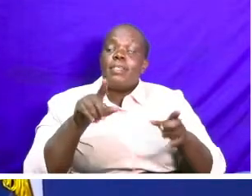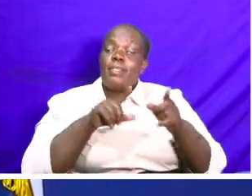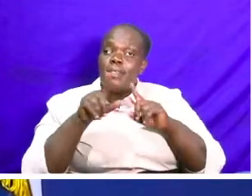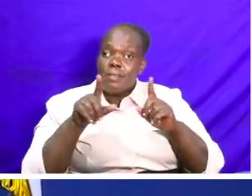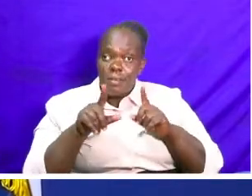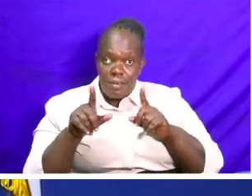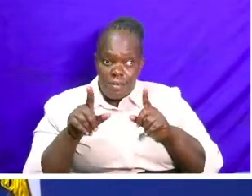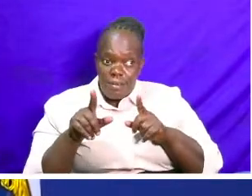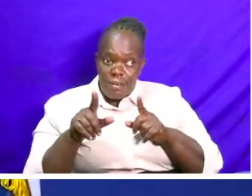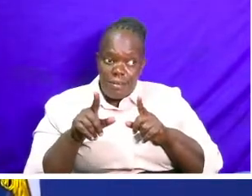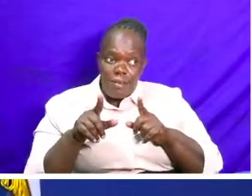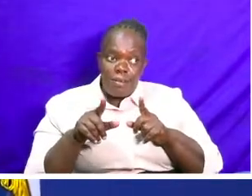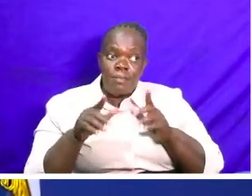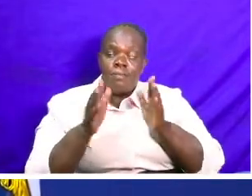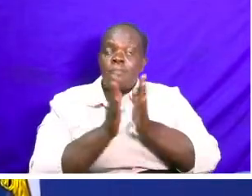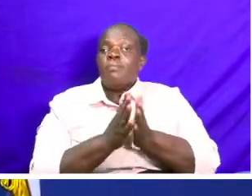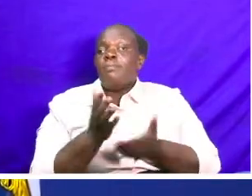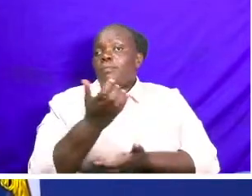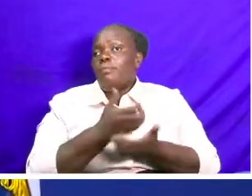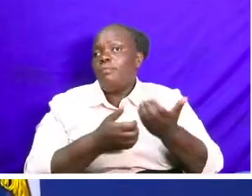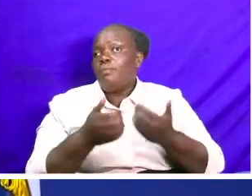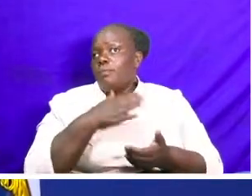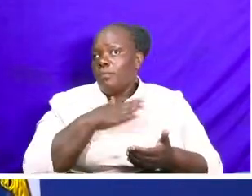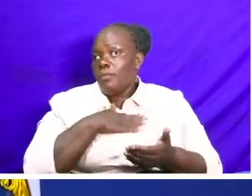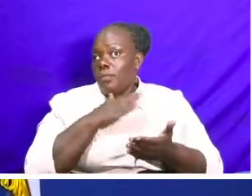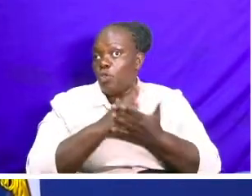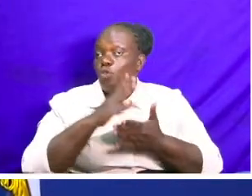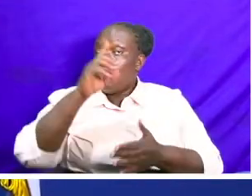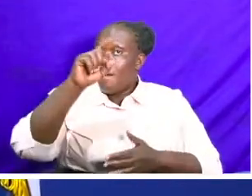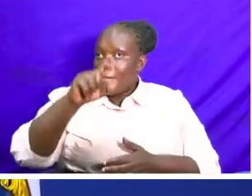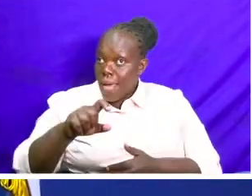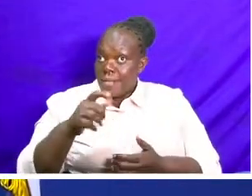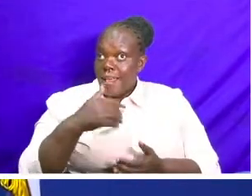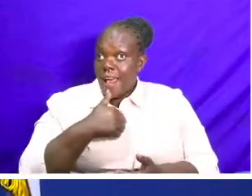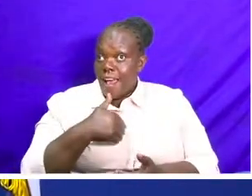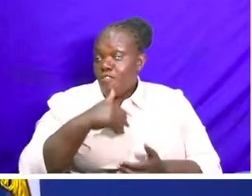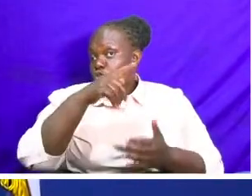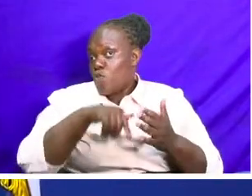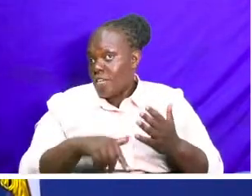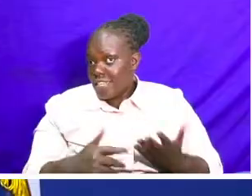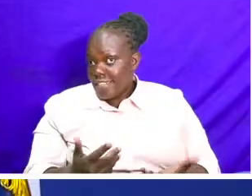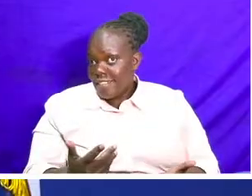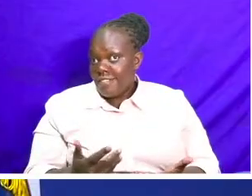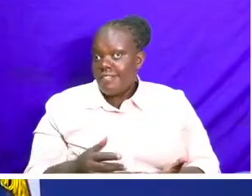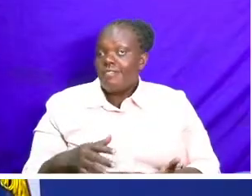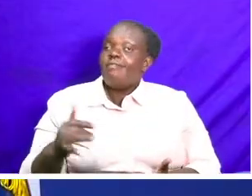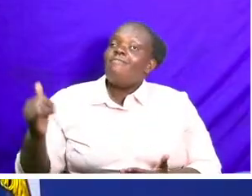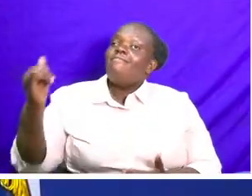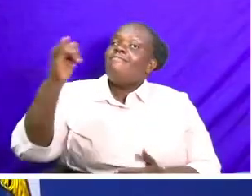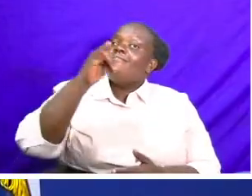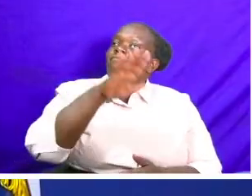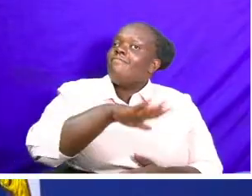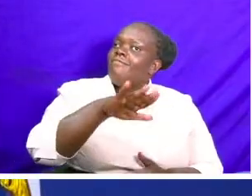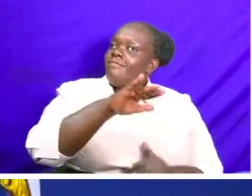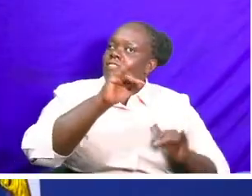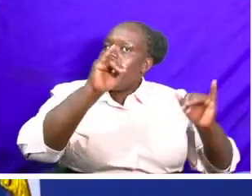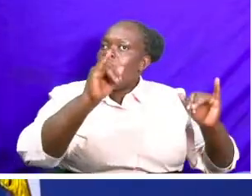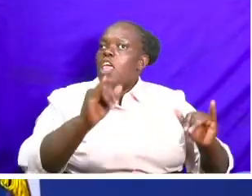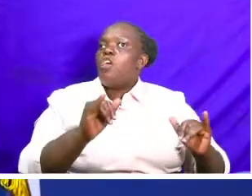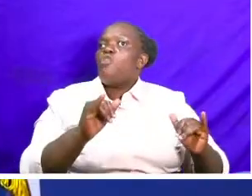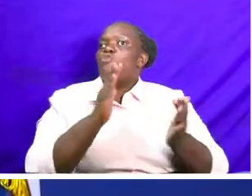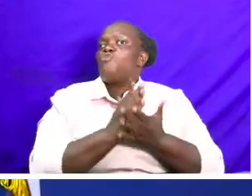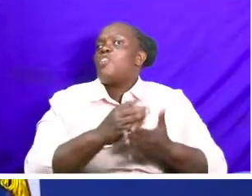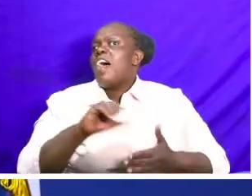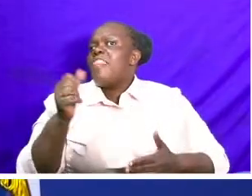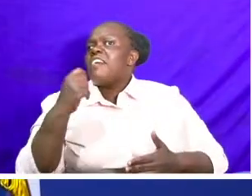usafirishaji na uchumi wetu, lazima tuwe na uwanja wa kisasa. Wengine